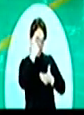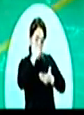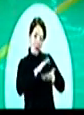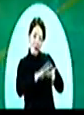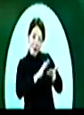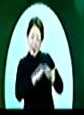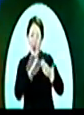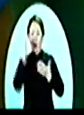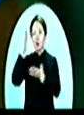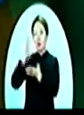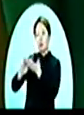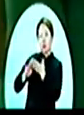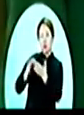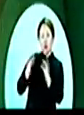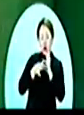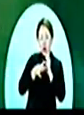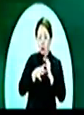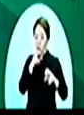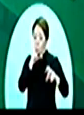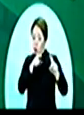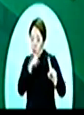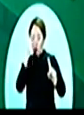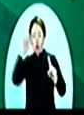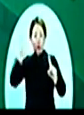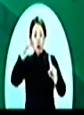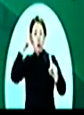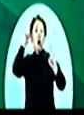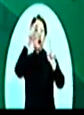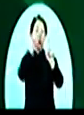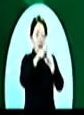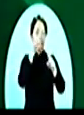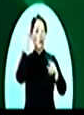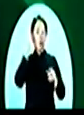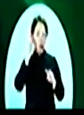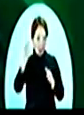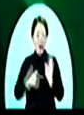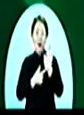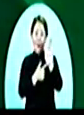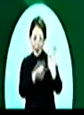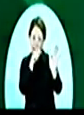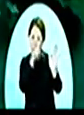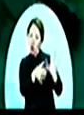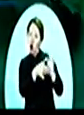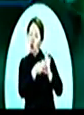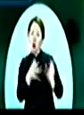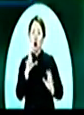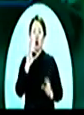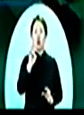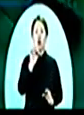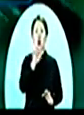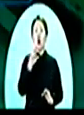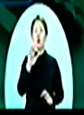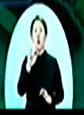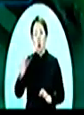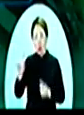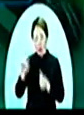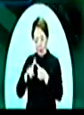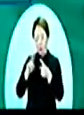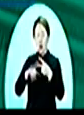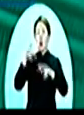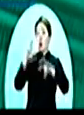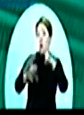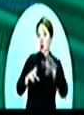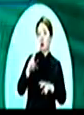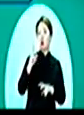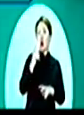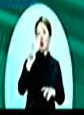бүтээгдэхүүн үйлдвэрлэх чиглэлээр тодорхой бодлого дэвшүүлсэн. Бодлогын хүрээнд ноол өөр үйлдвэрчилт 21-100